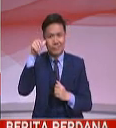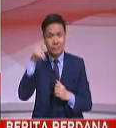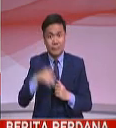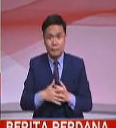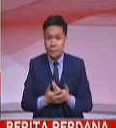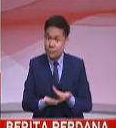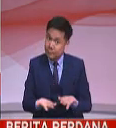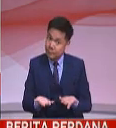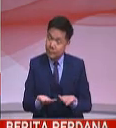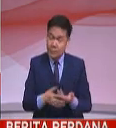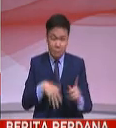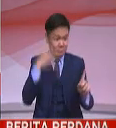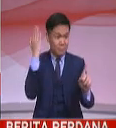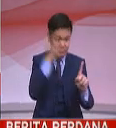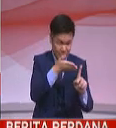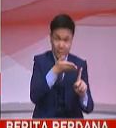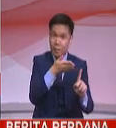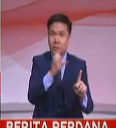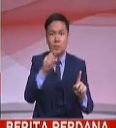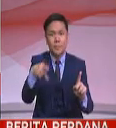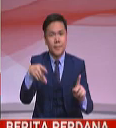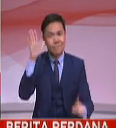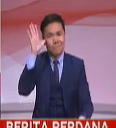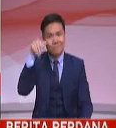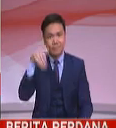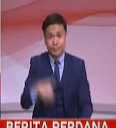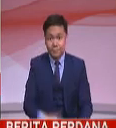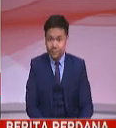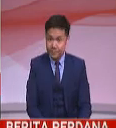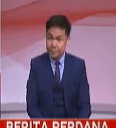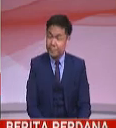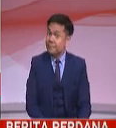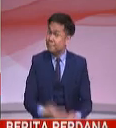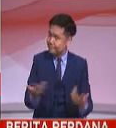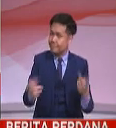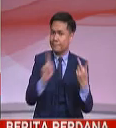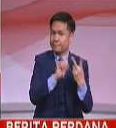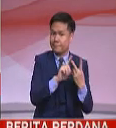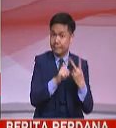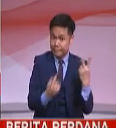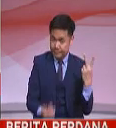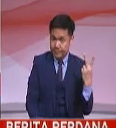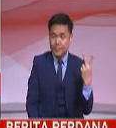mengenai kepatuhan kepada SOP. Yang kedua,